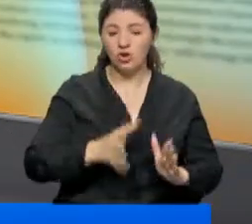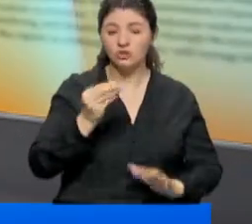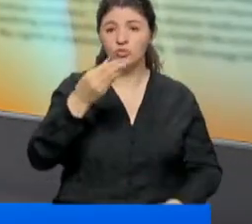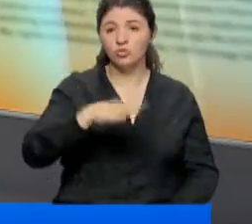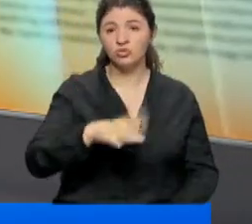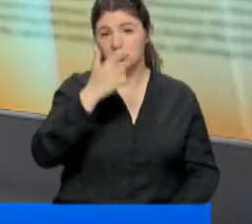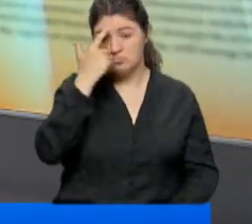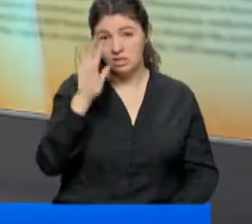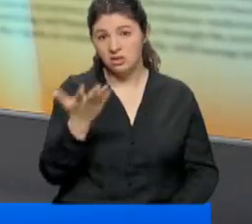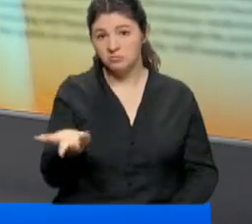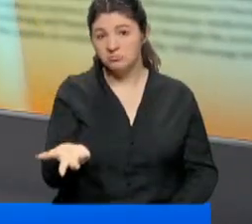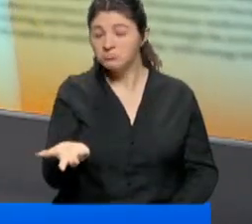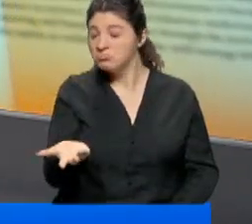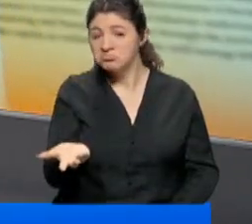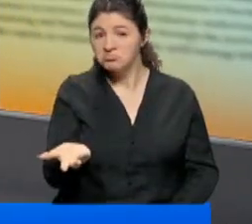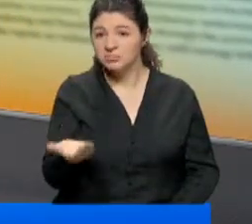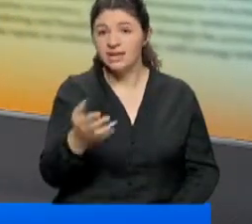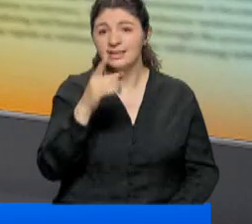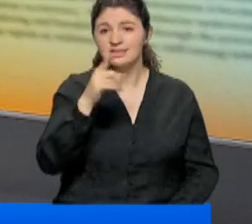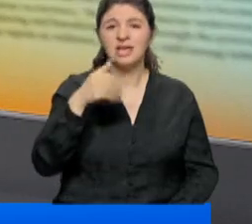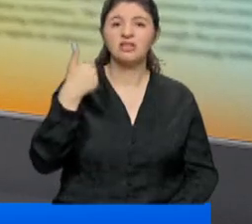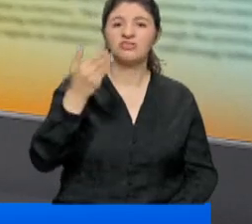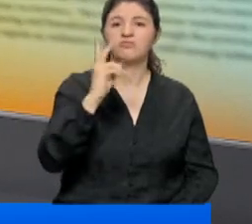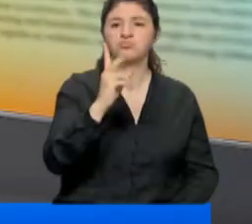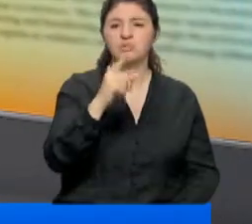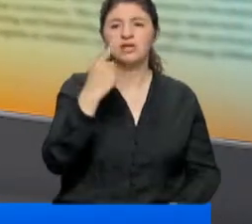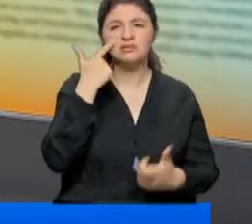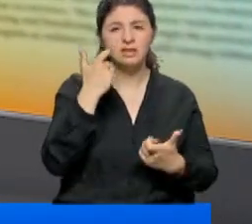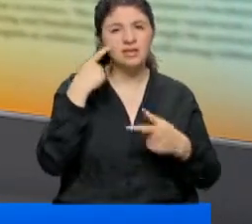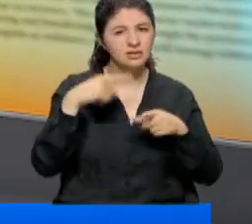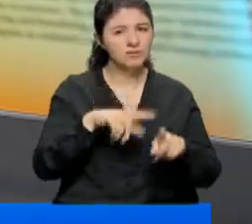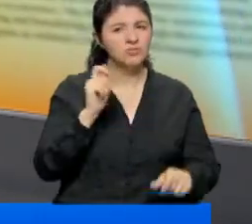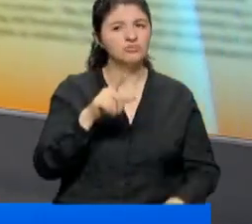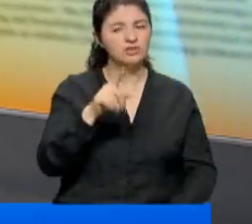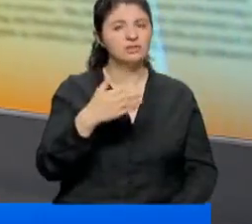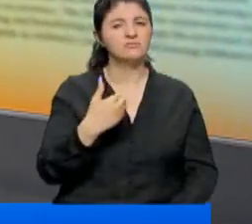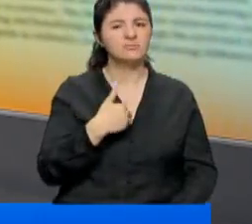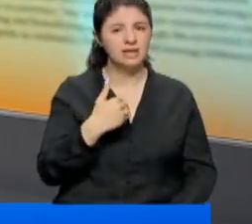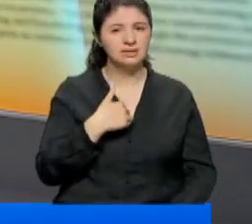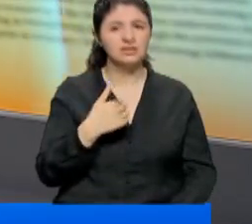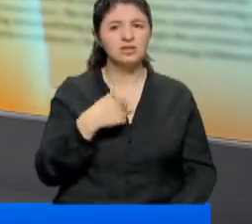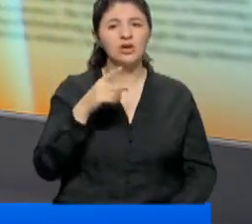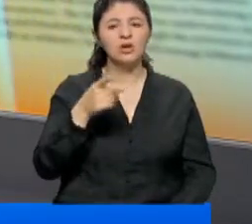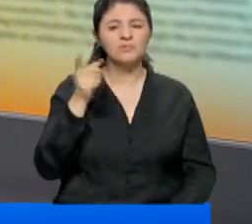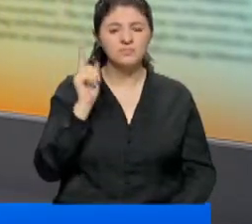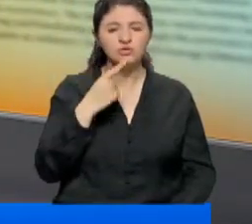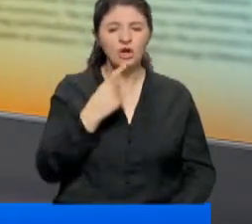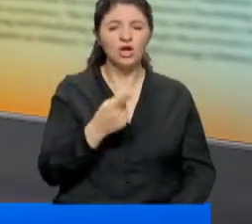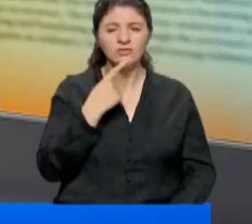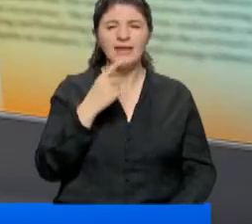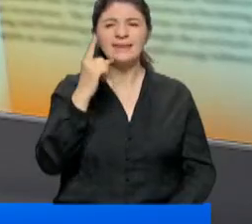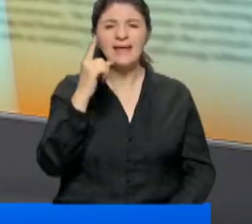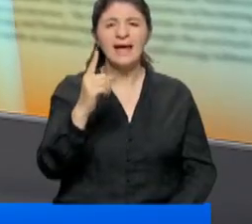olan çocuğunuzda belki yani sizin Geleceğiniz dikkatle takip edeceksiniz Ben de üstüne basa basa